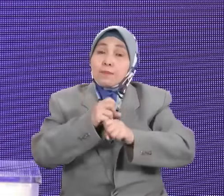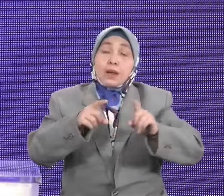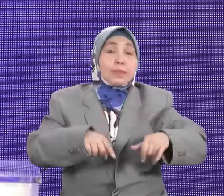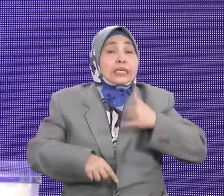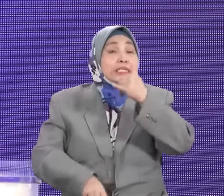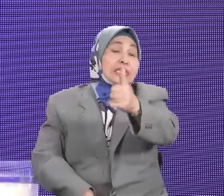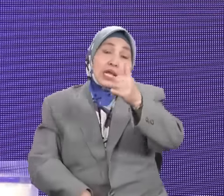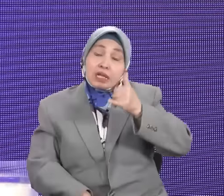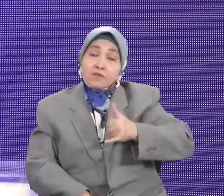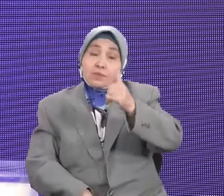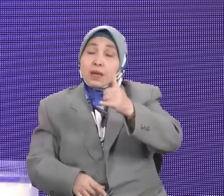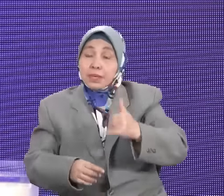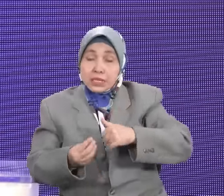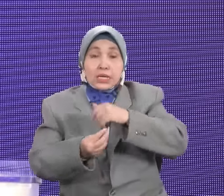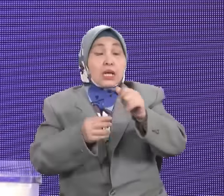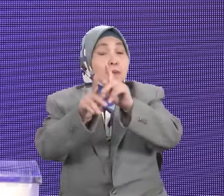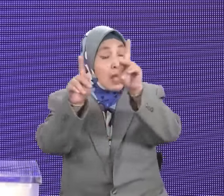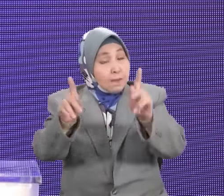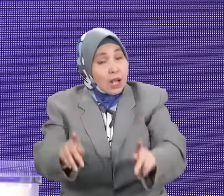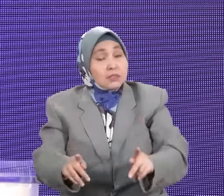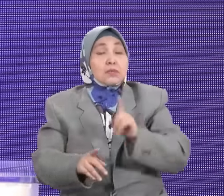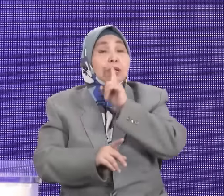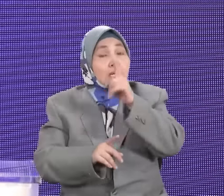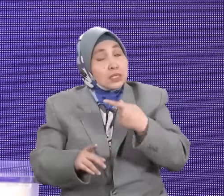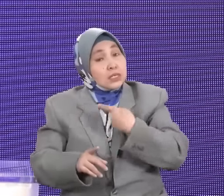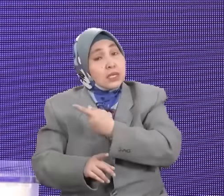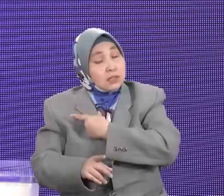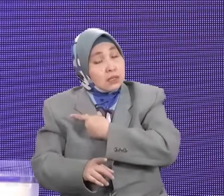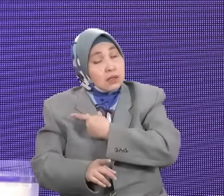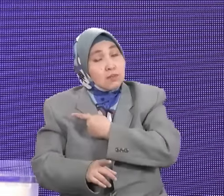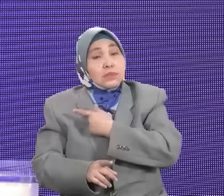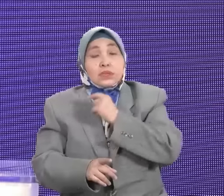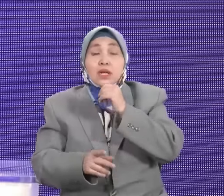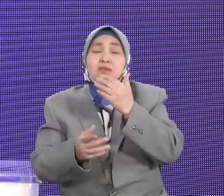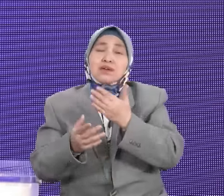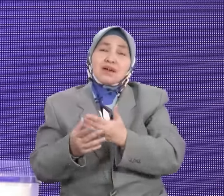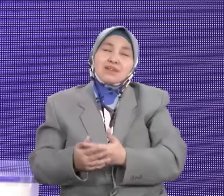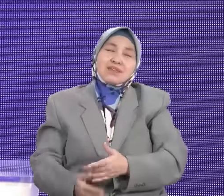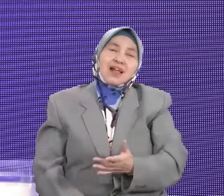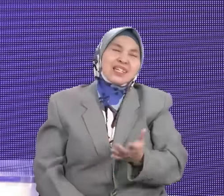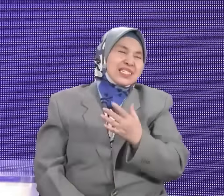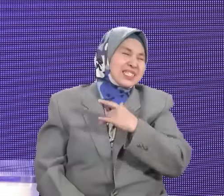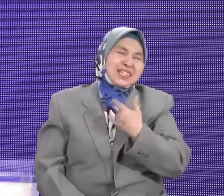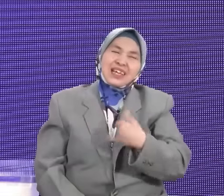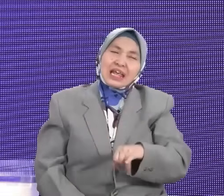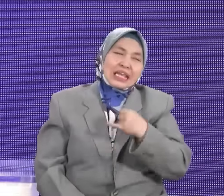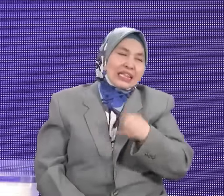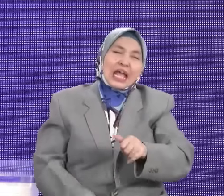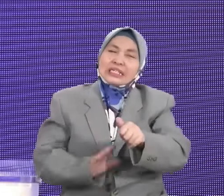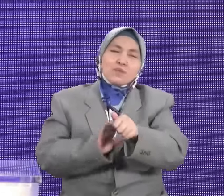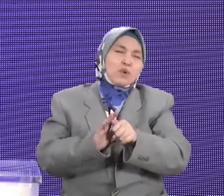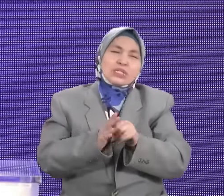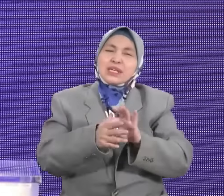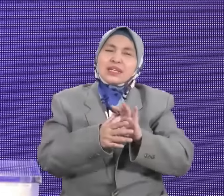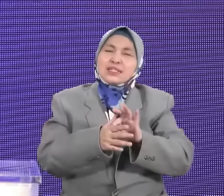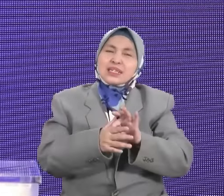Sa'i thawaf dapat ke Masjidil Haram sebenarnya kita tak sampai hati tak tergama untuk menyembunyikan isi